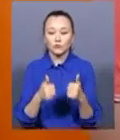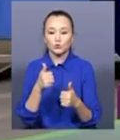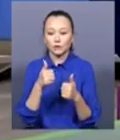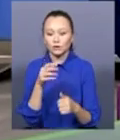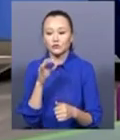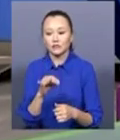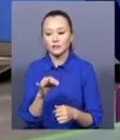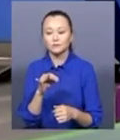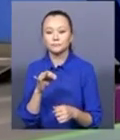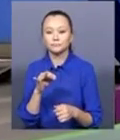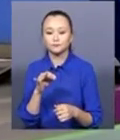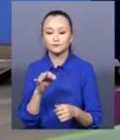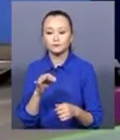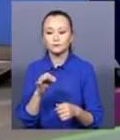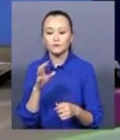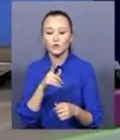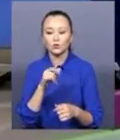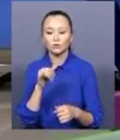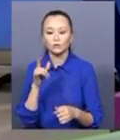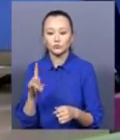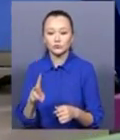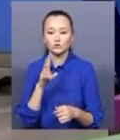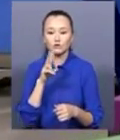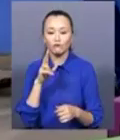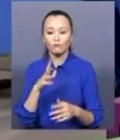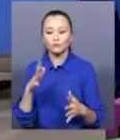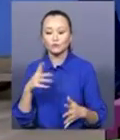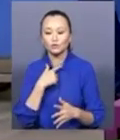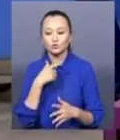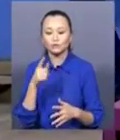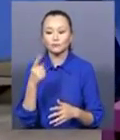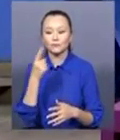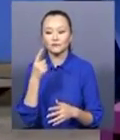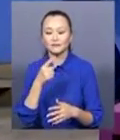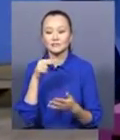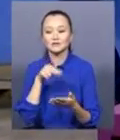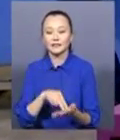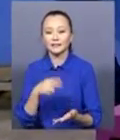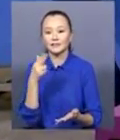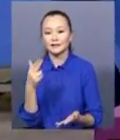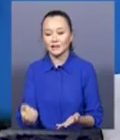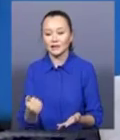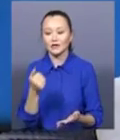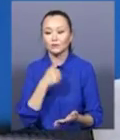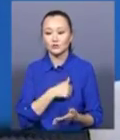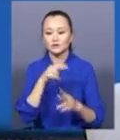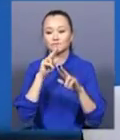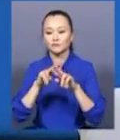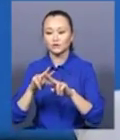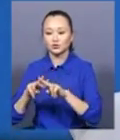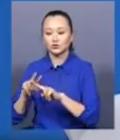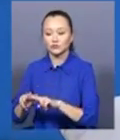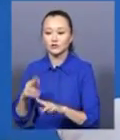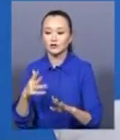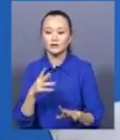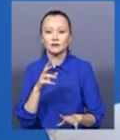и таким образом Как в Гугле получается, за кого больше проголосовали, тот и первый стоит. Да, вот только у нас есть фильтр. Звездочки как-то выставляют или